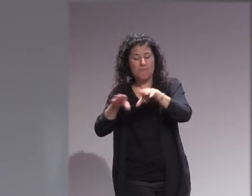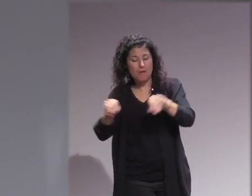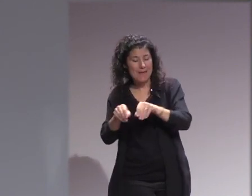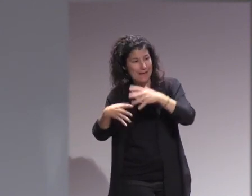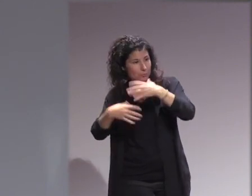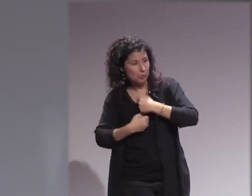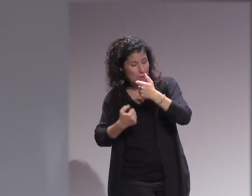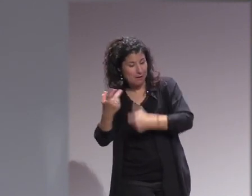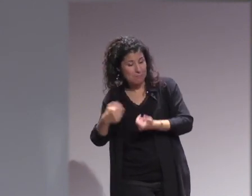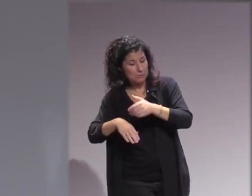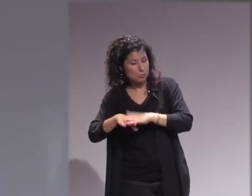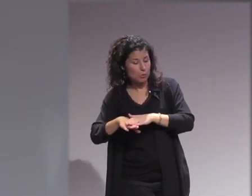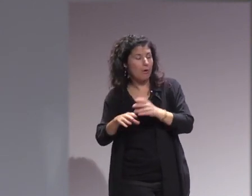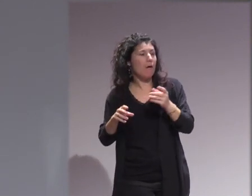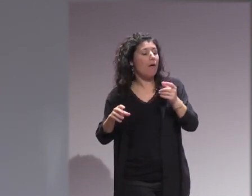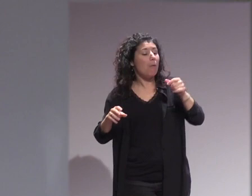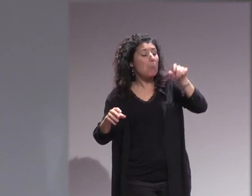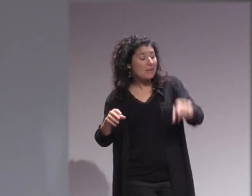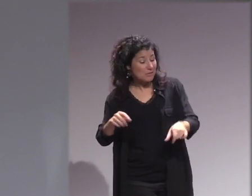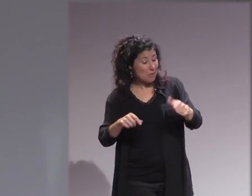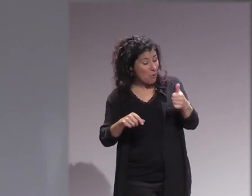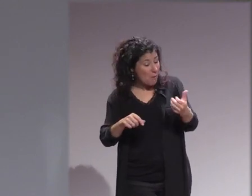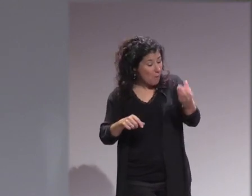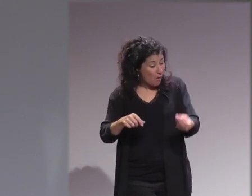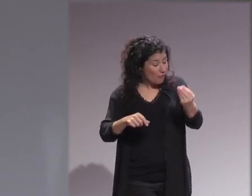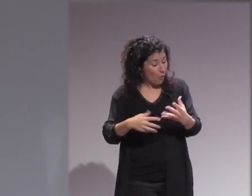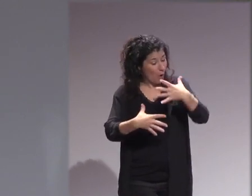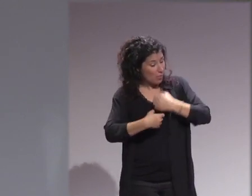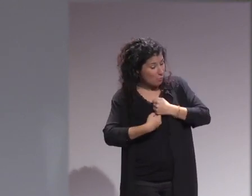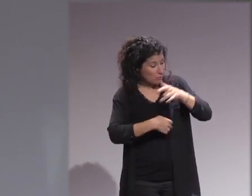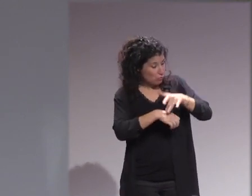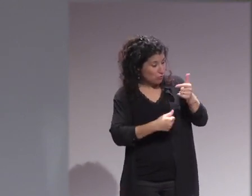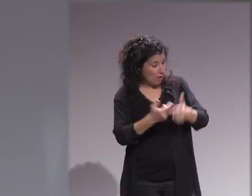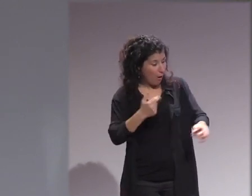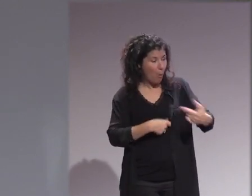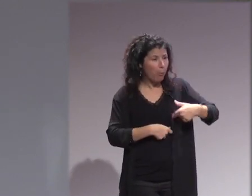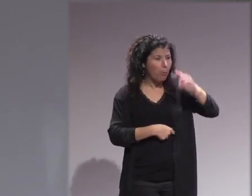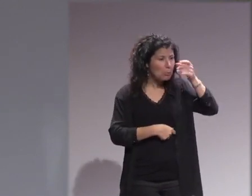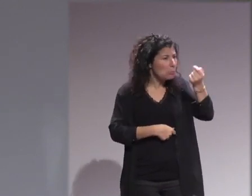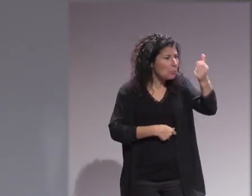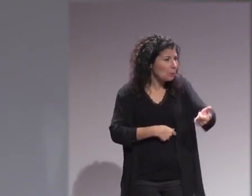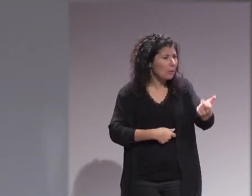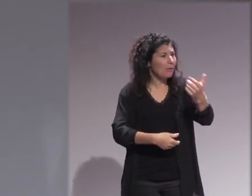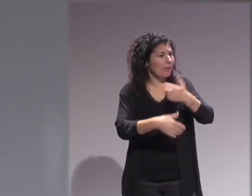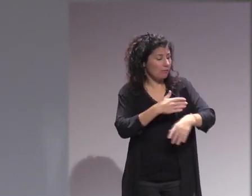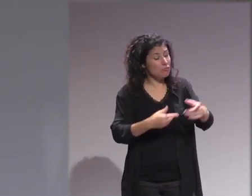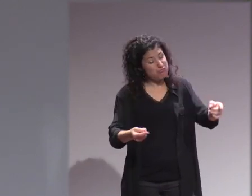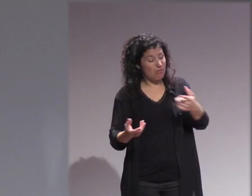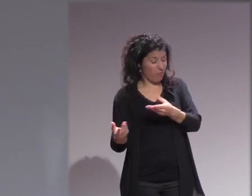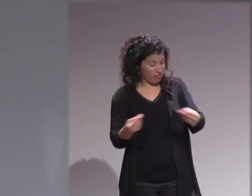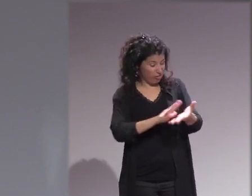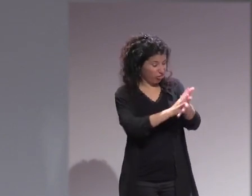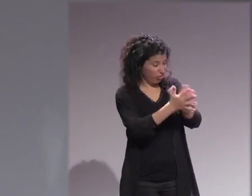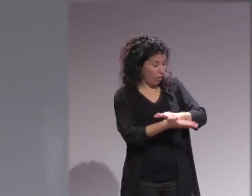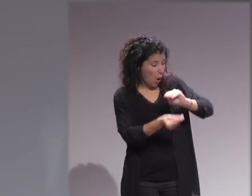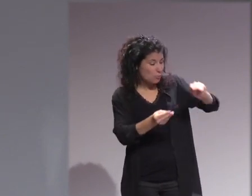très peu de considération finalement pour les personnes adoptées, et je dirais même une vraie réification dans le discours